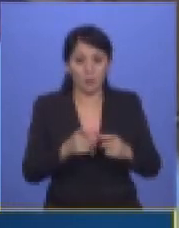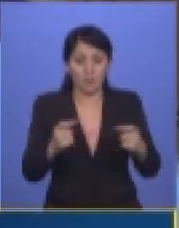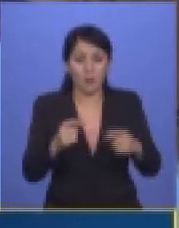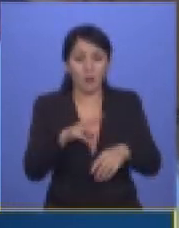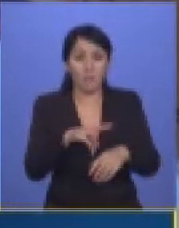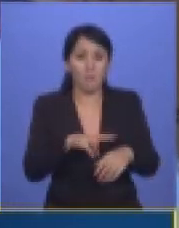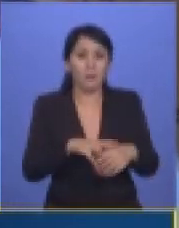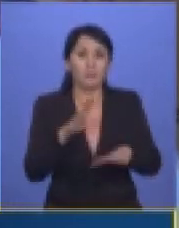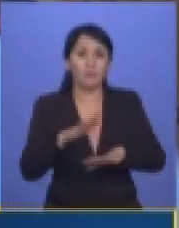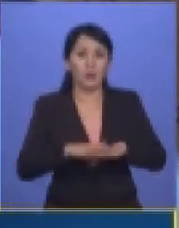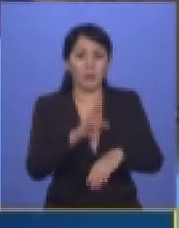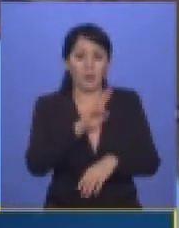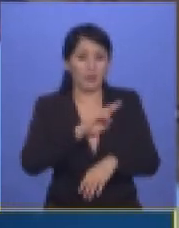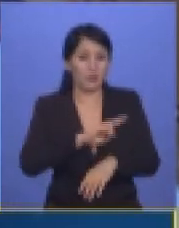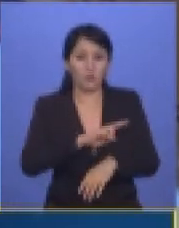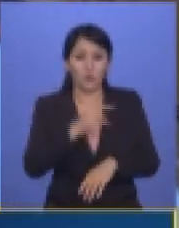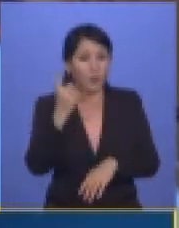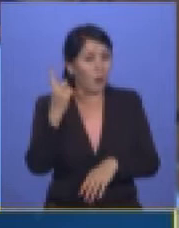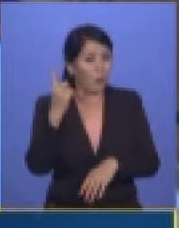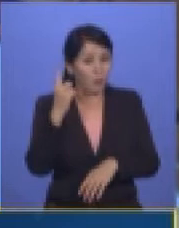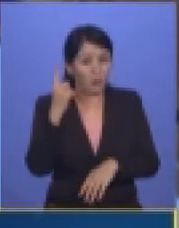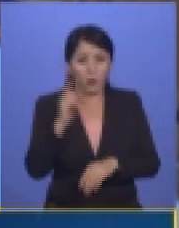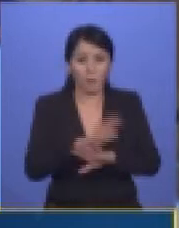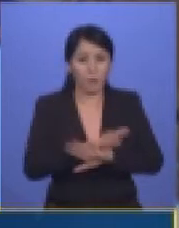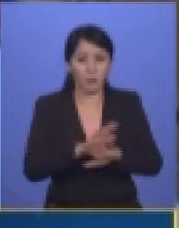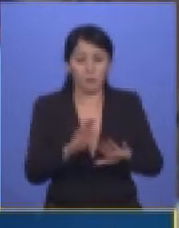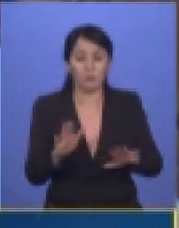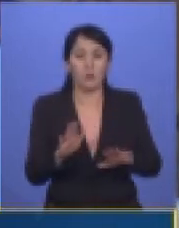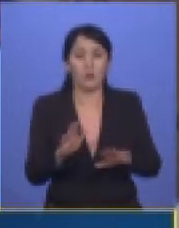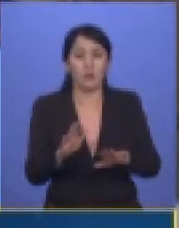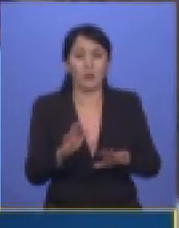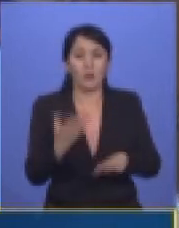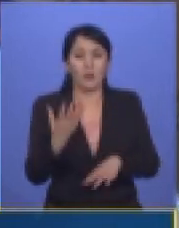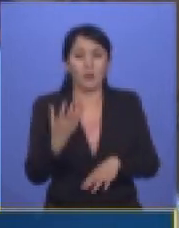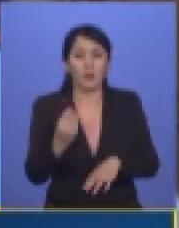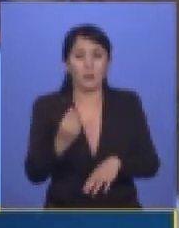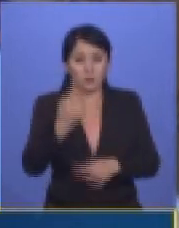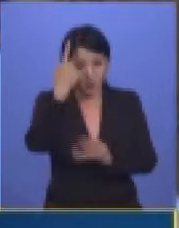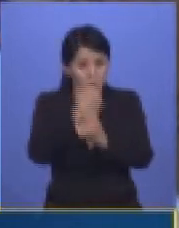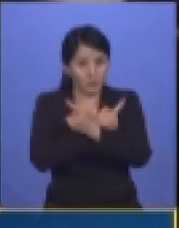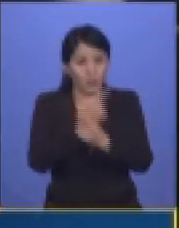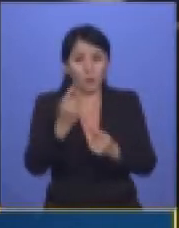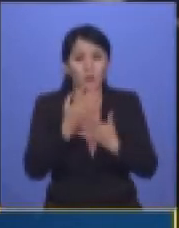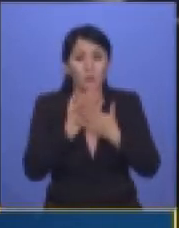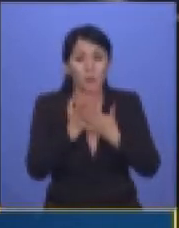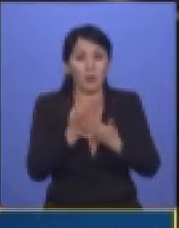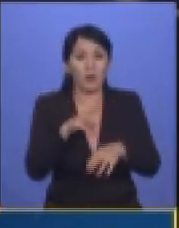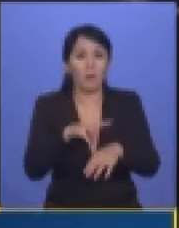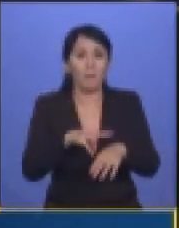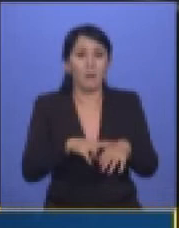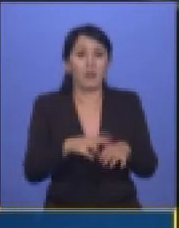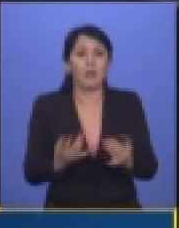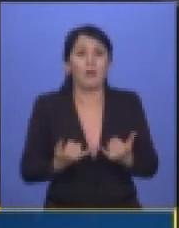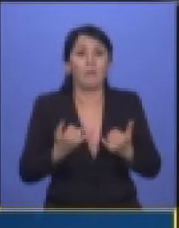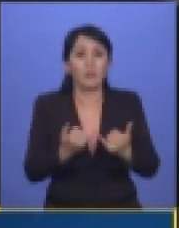полиция және банк қызметкерлері ешқашан қоңырау шалып, хабарласпайды және деректеріңізді сұрамайды. Полицейлер сіздердің